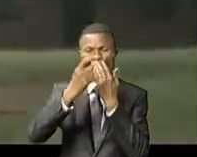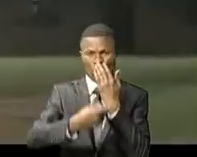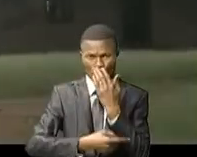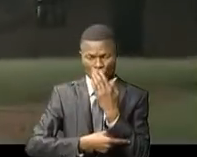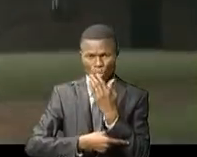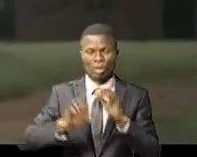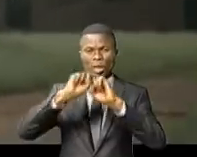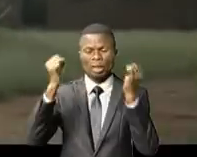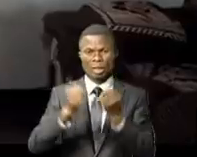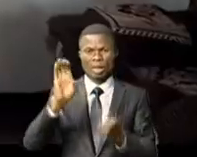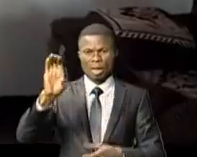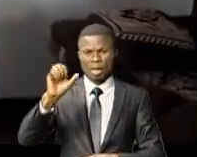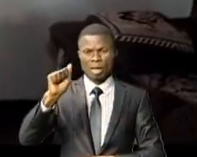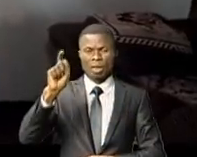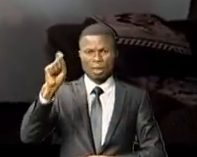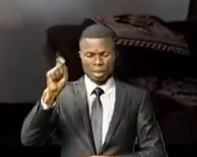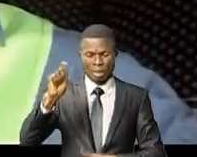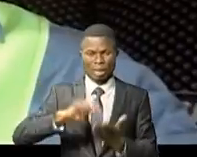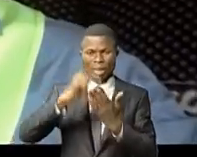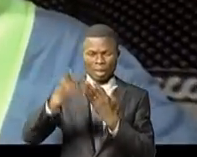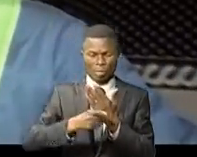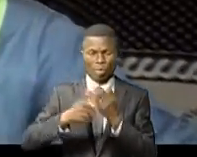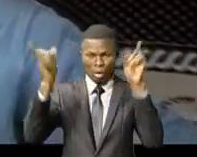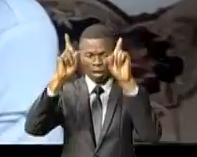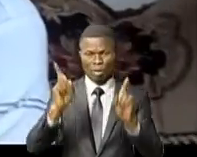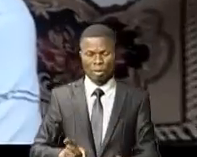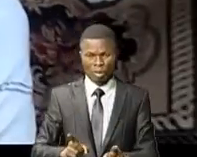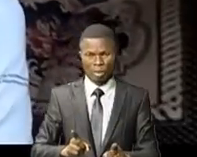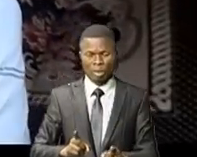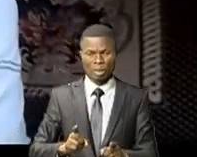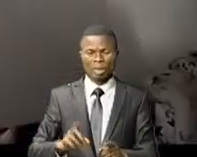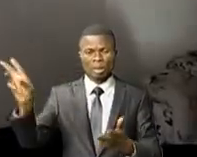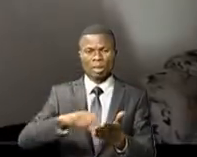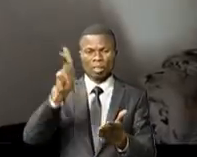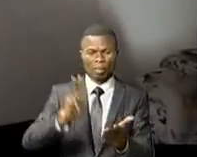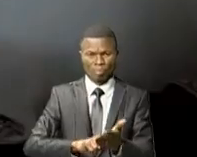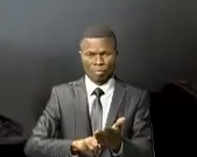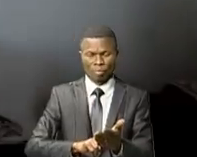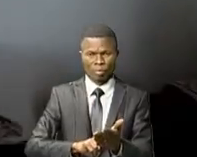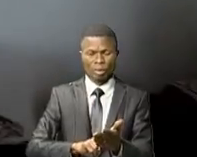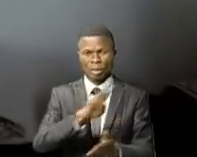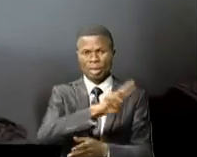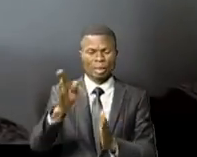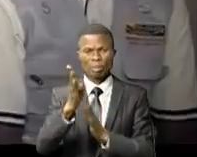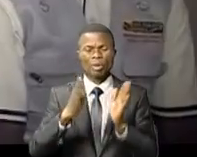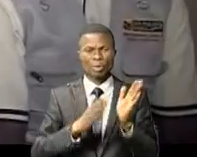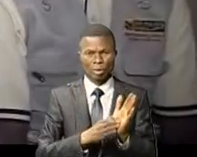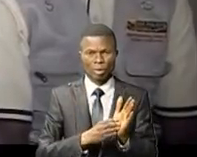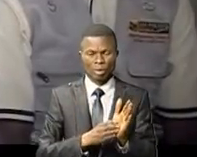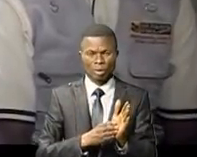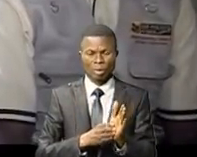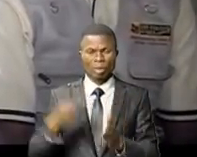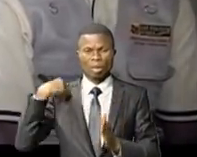la société CAT Project Africa, ce dans le cadre du protocole d'accord signé en 2019 entre